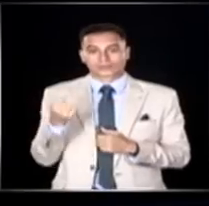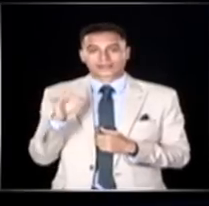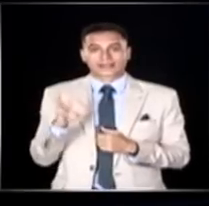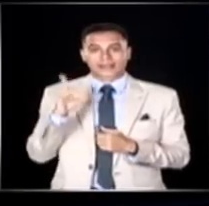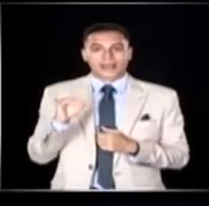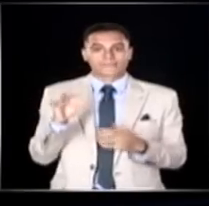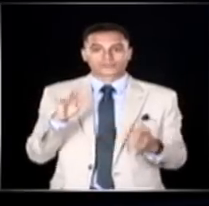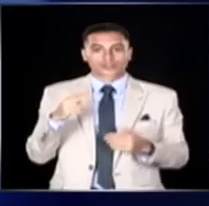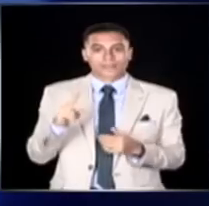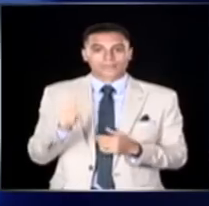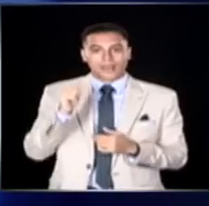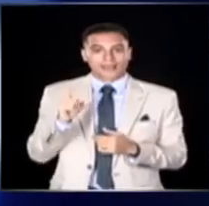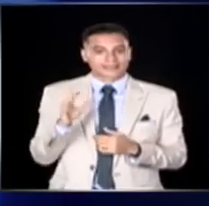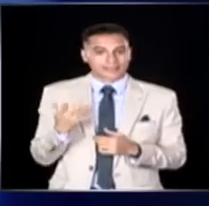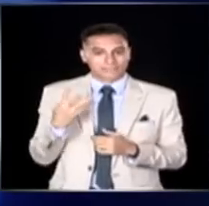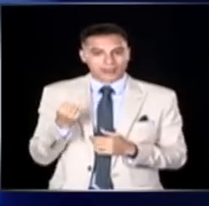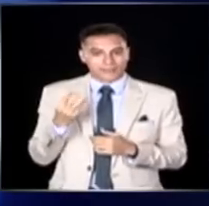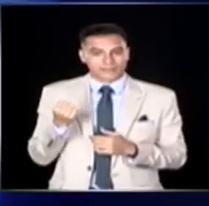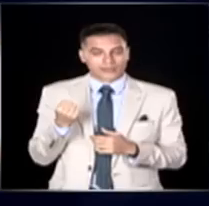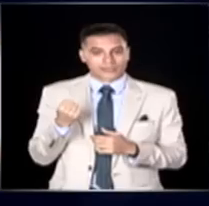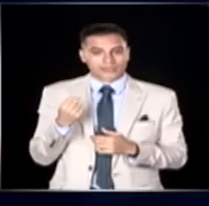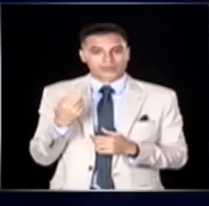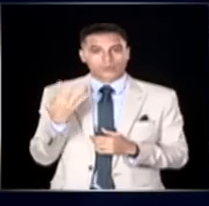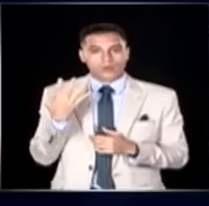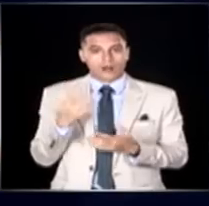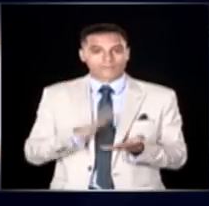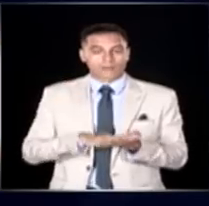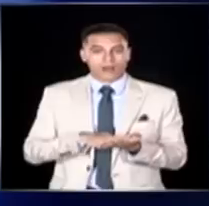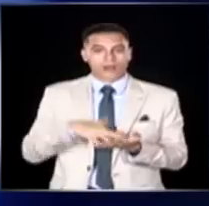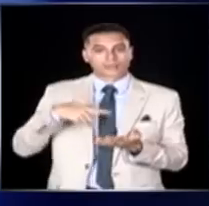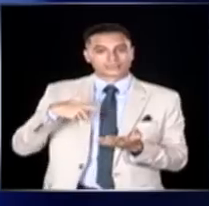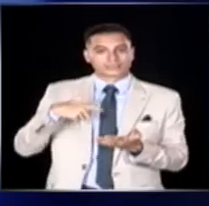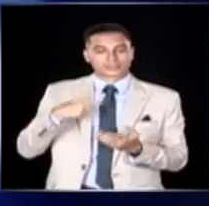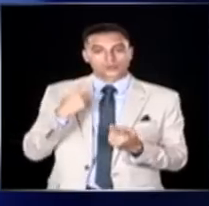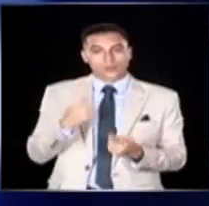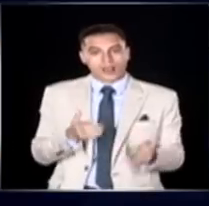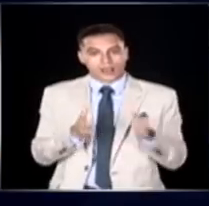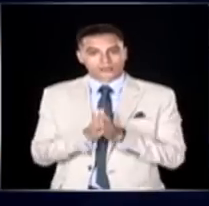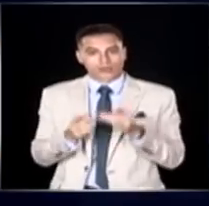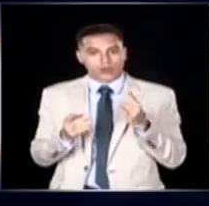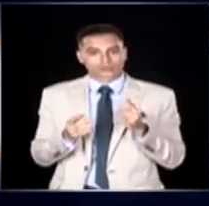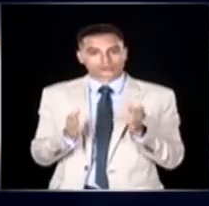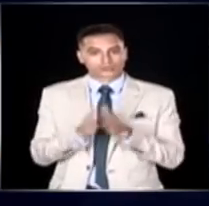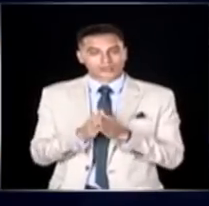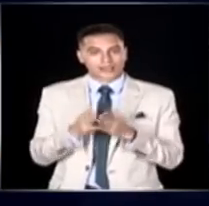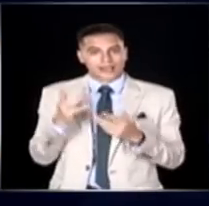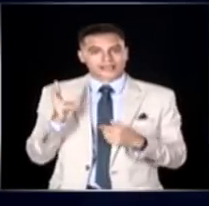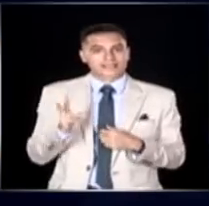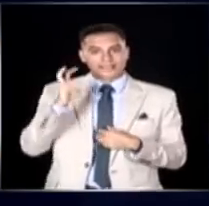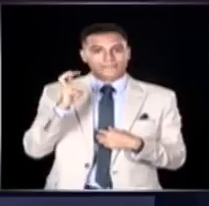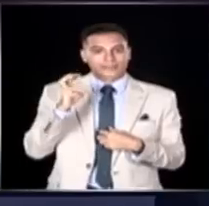ريهام شعبان كنتوا كام؟ 40. كم اجابه صح؟ 4. 4 و10 نقط